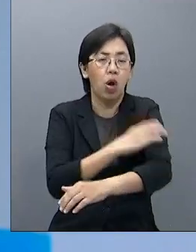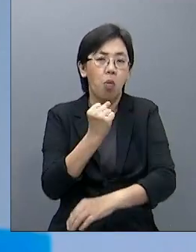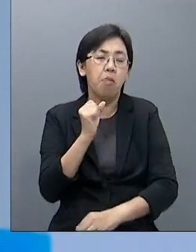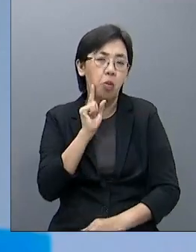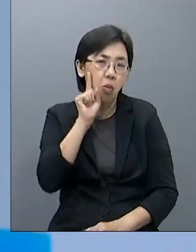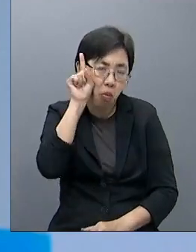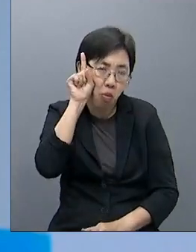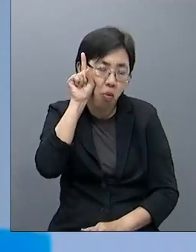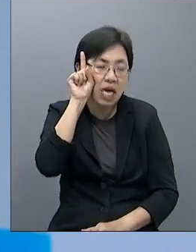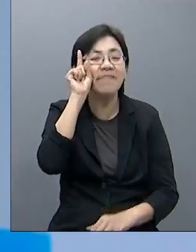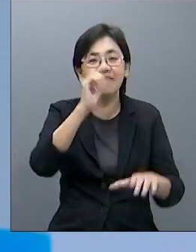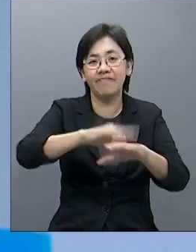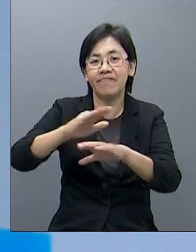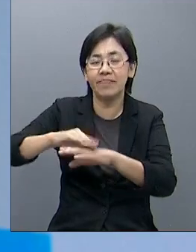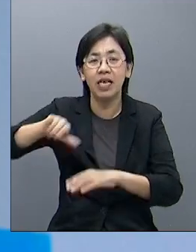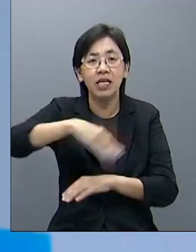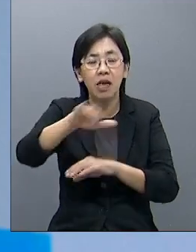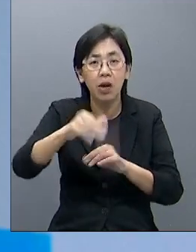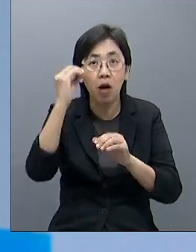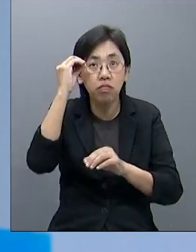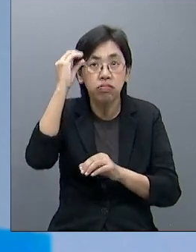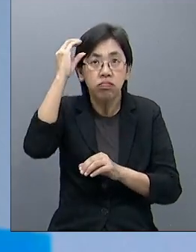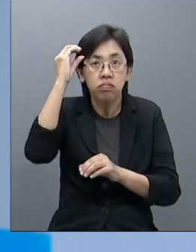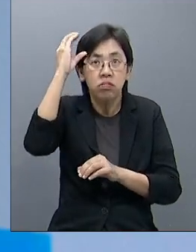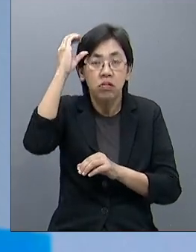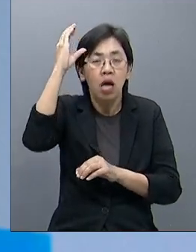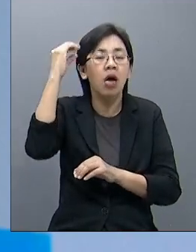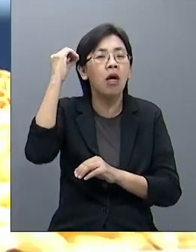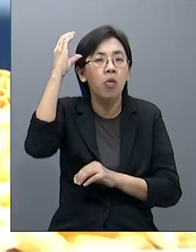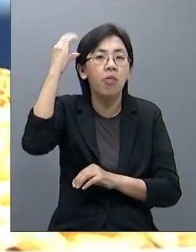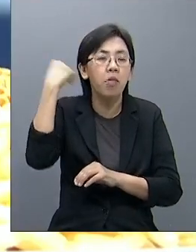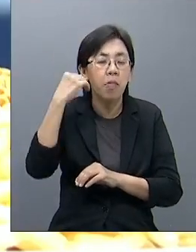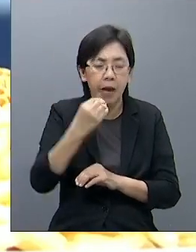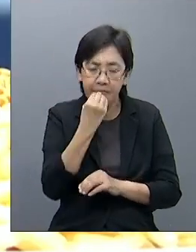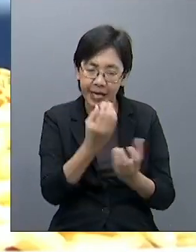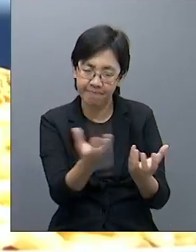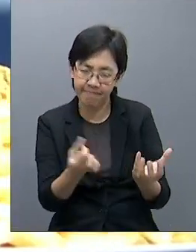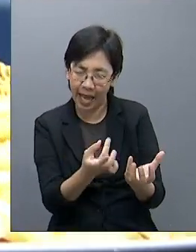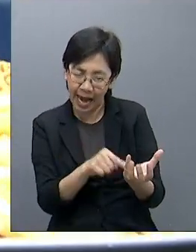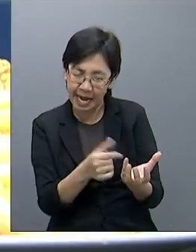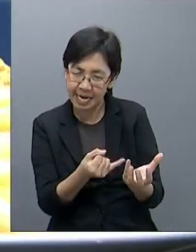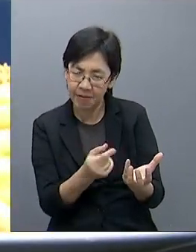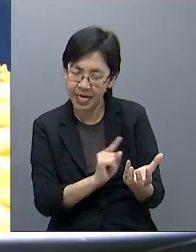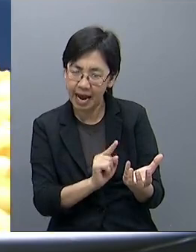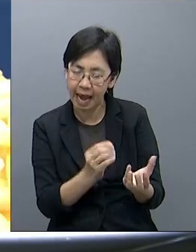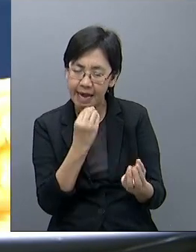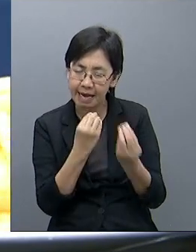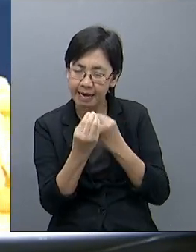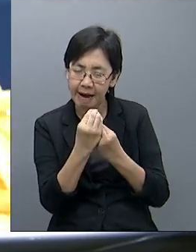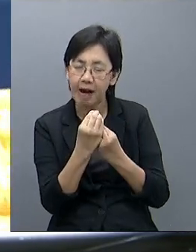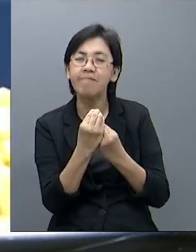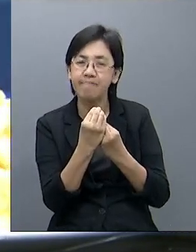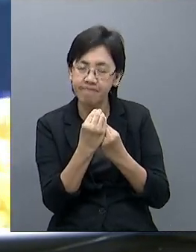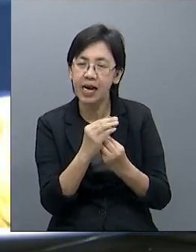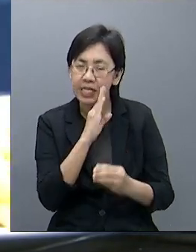งได้เพราฉะนั้นหากวาเรามีการเติมองค์ความรู้อยู่เสมอและก็ตระหนักวาสิที่เรากินคืออะไรชีวิตของเราก็จะยืนยาวอย่ลมนะคะคณผช